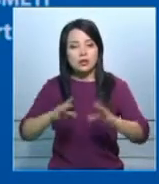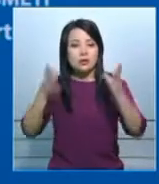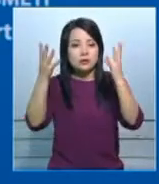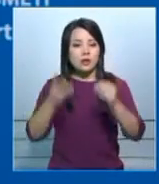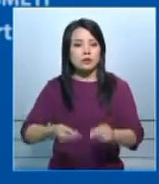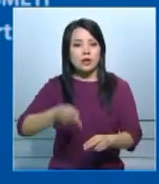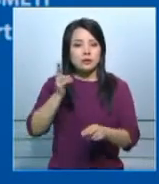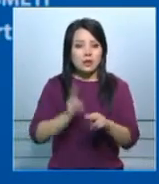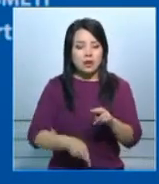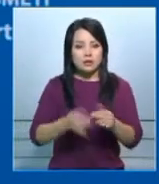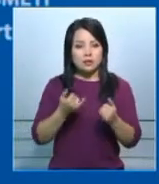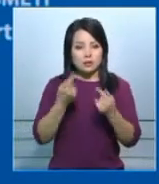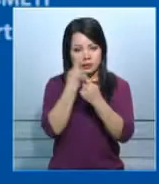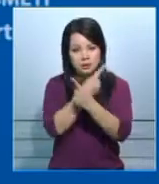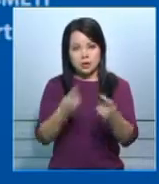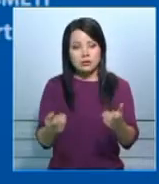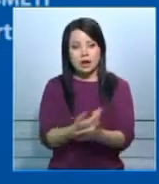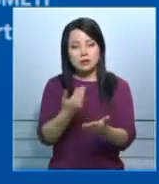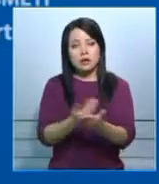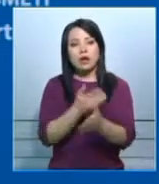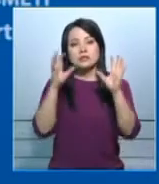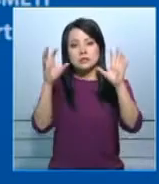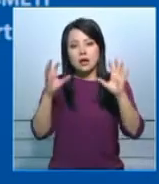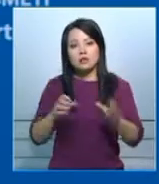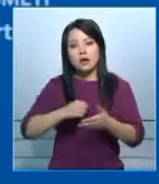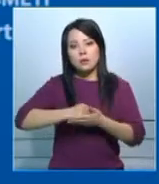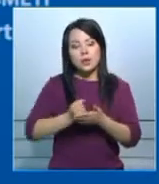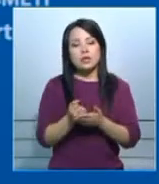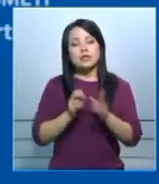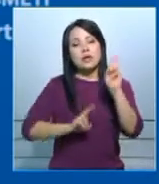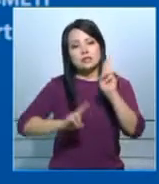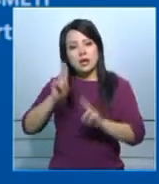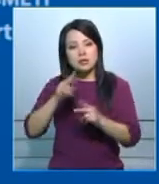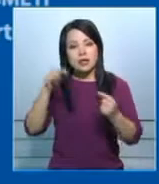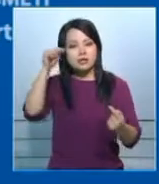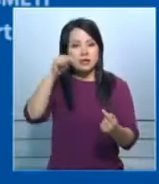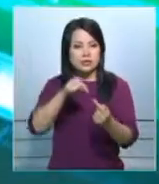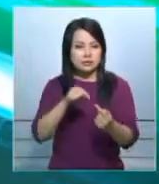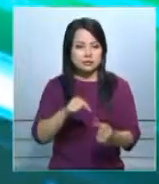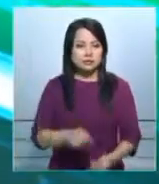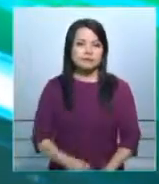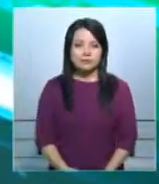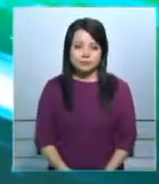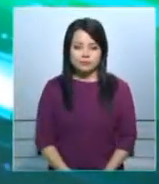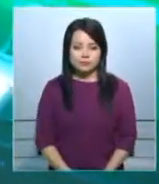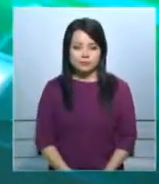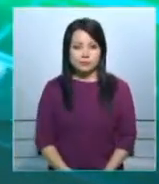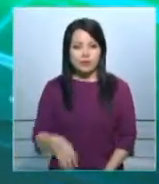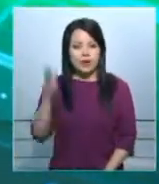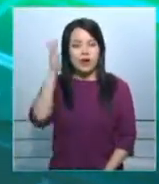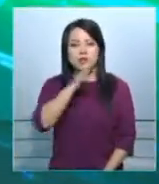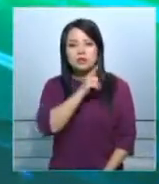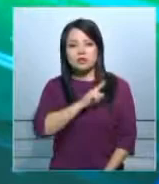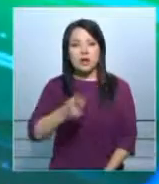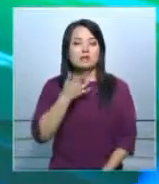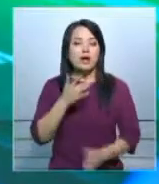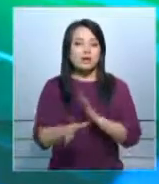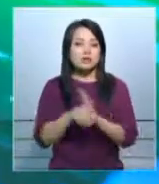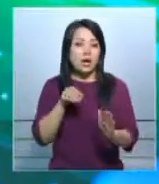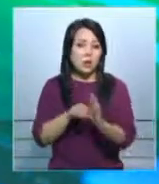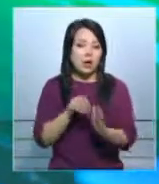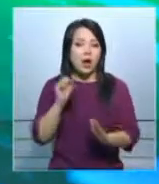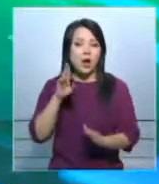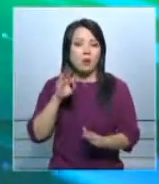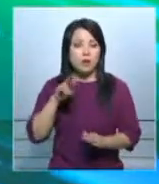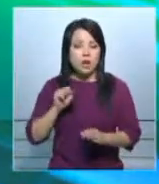соңында қане беріледі және заңмен бекітілген ережелерге сәйкес. Алдағы сайлаудың Ақмола облысында